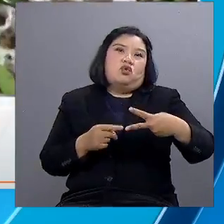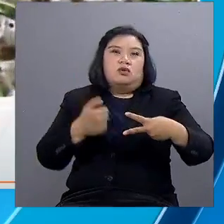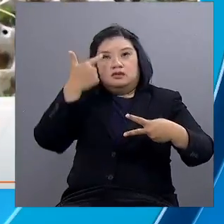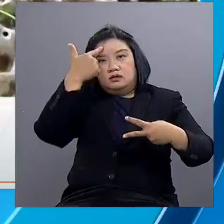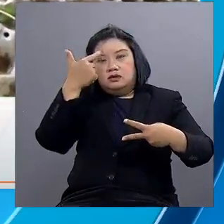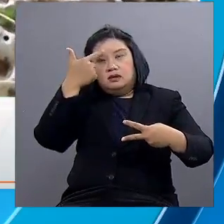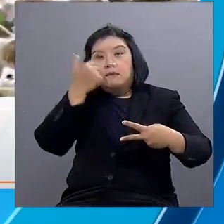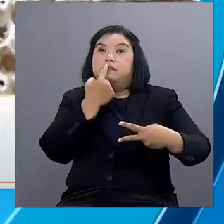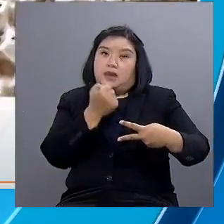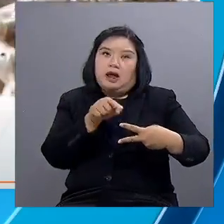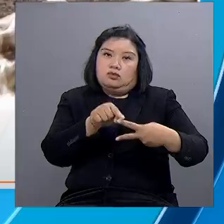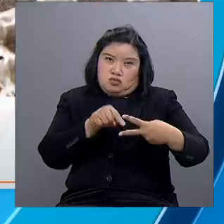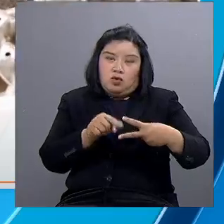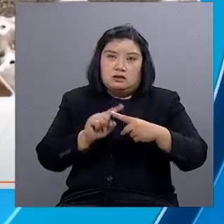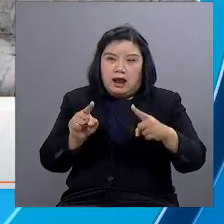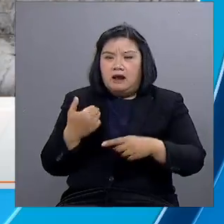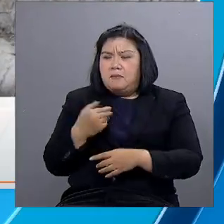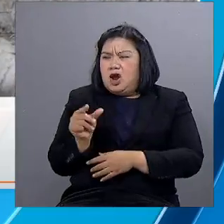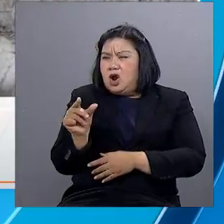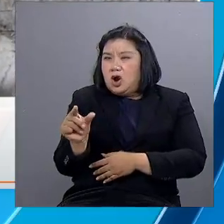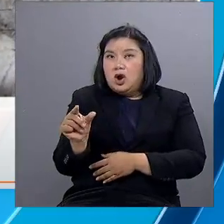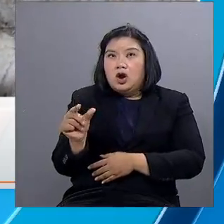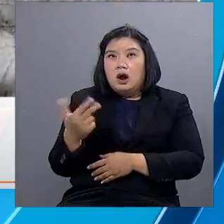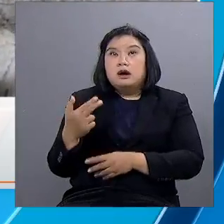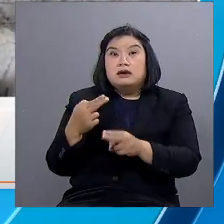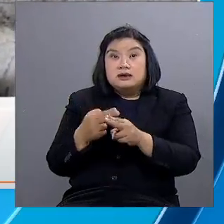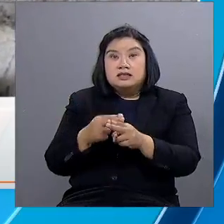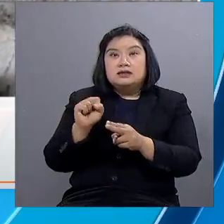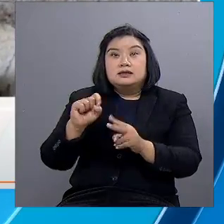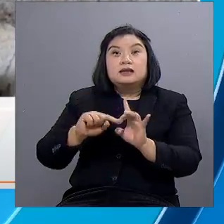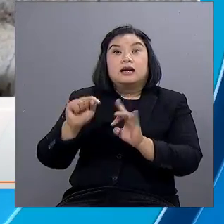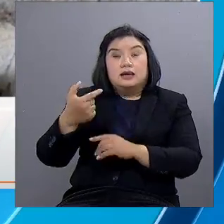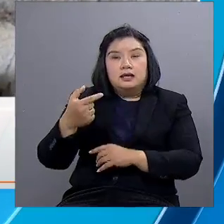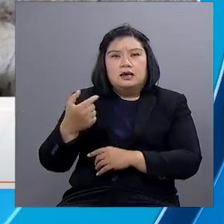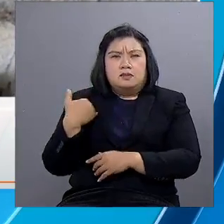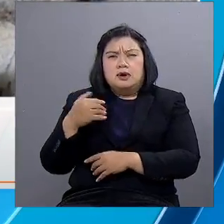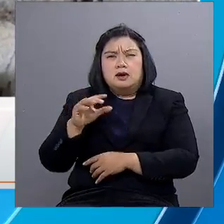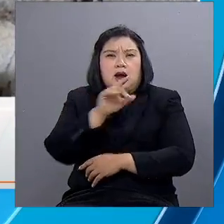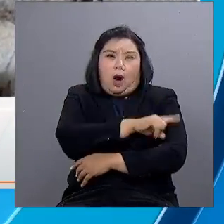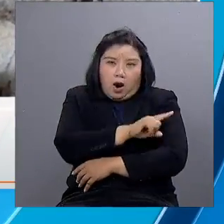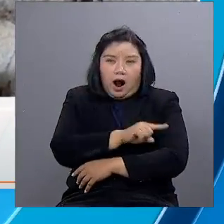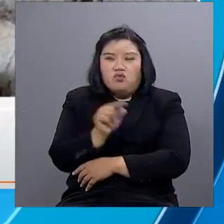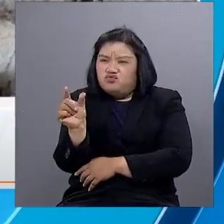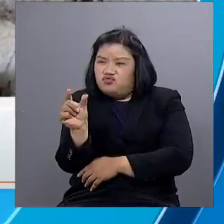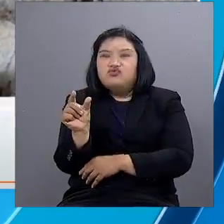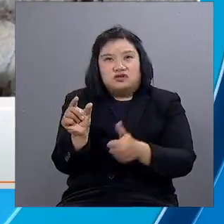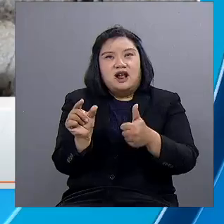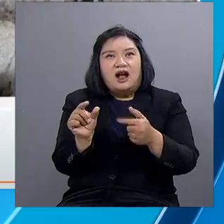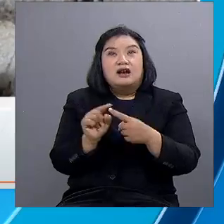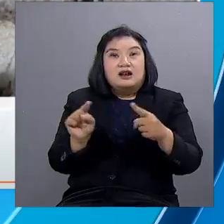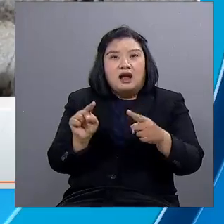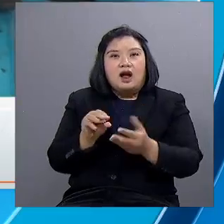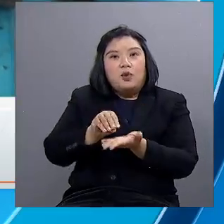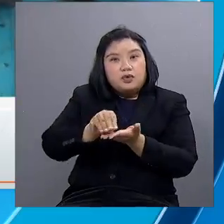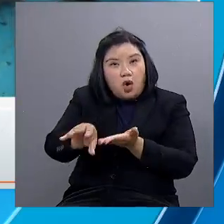ายพันธุ์นึงเนี่ยจะตัวเล็กๆที่หลายคนอาจจะเรียกว่าแมงสะดิ้งอาจจะเป็นจิ้งหรีดขาว อันนั้นไปทำเมนู ไม่ใช่นักร้องนะคุณผู้ชมจิ้งหรีดขาวเนี่ยเอาไปทอดตัวเล็